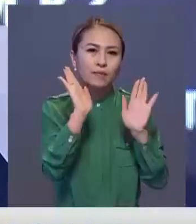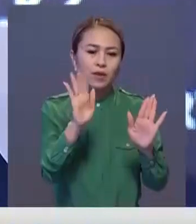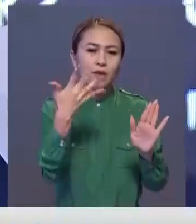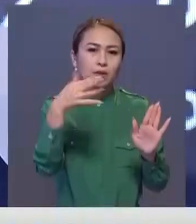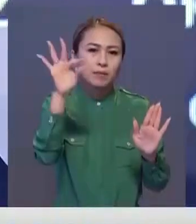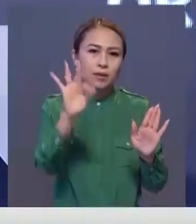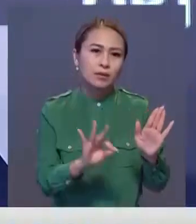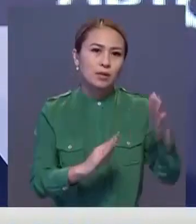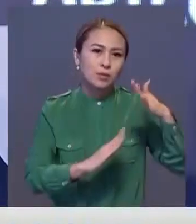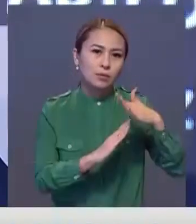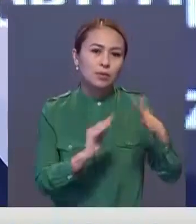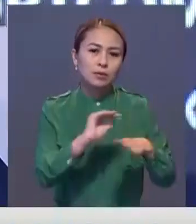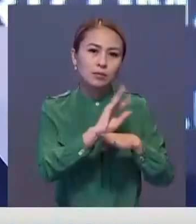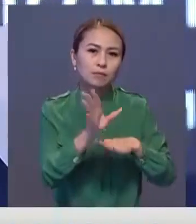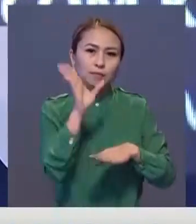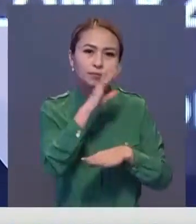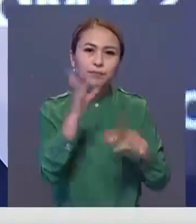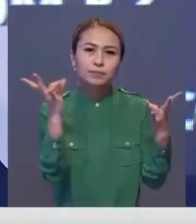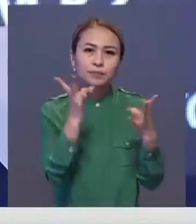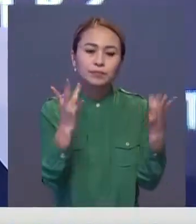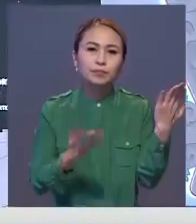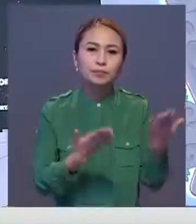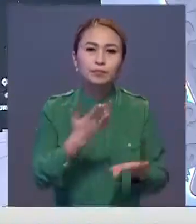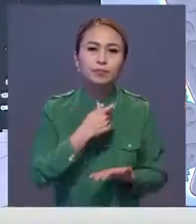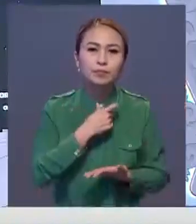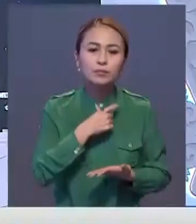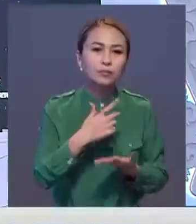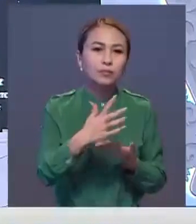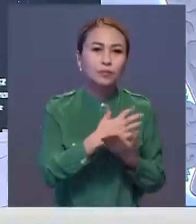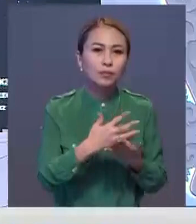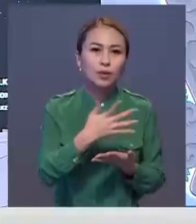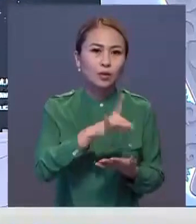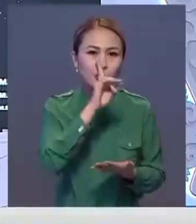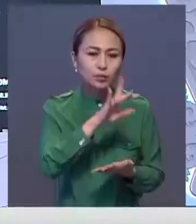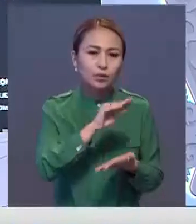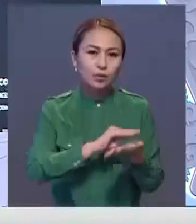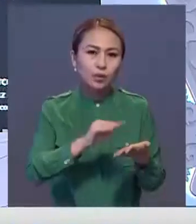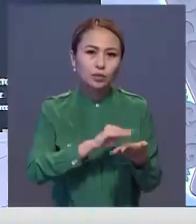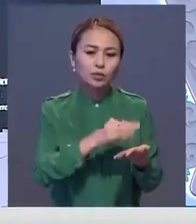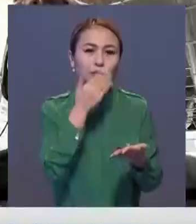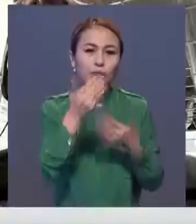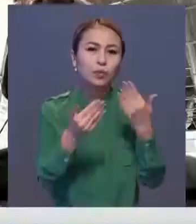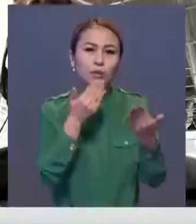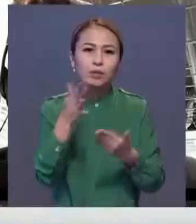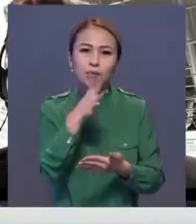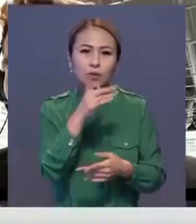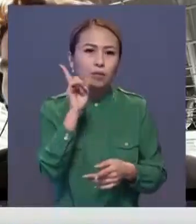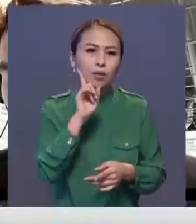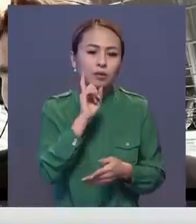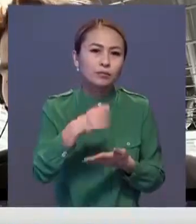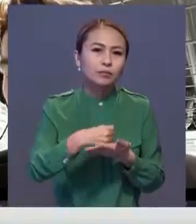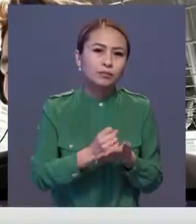кемінде 50%-ын қамтамасыз етілу керек. Егер жеткілікті дауыс жиналмаған болса, онда жазбаша сауалды жүргізу уақытылы